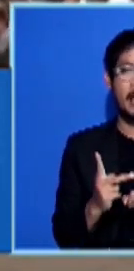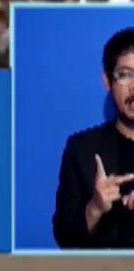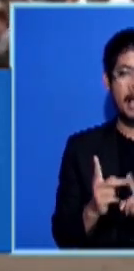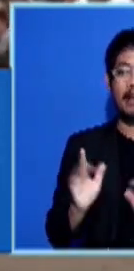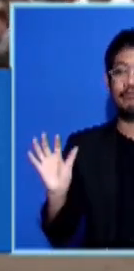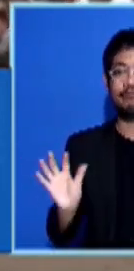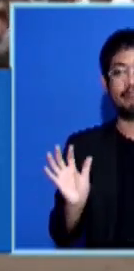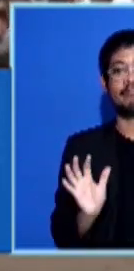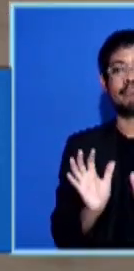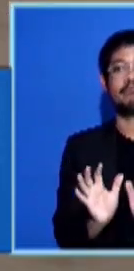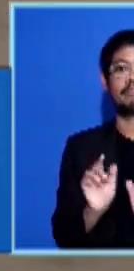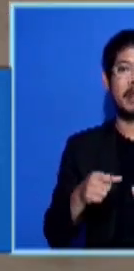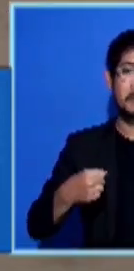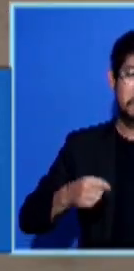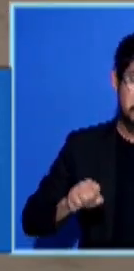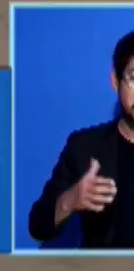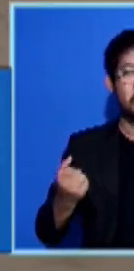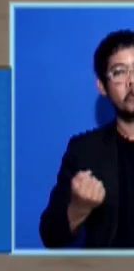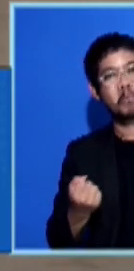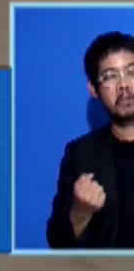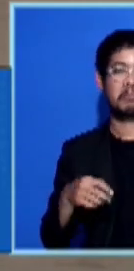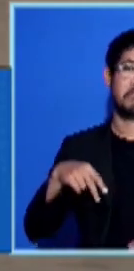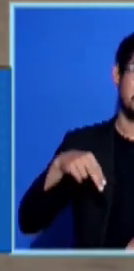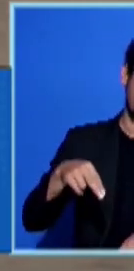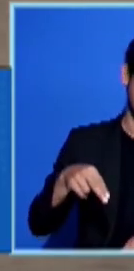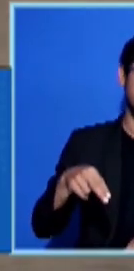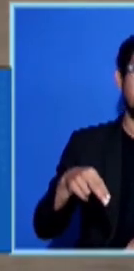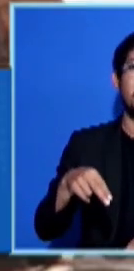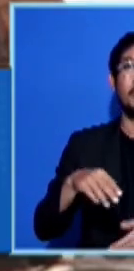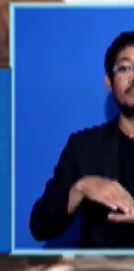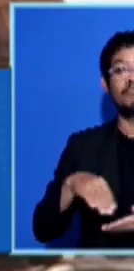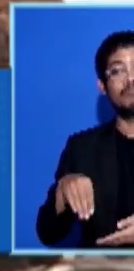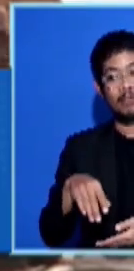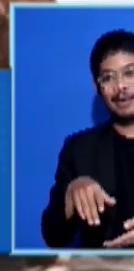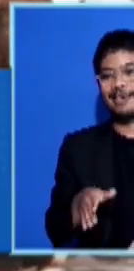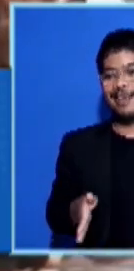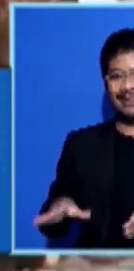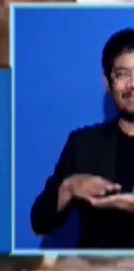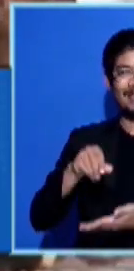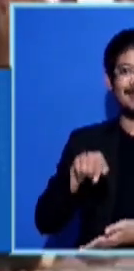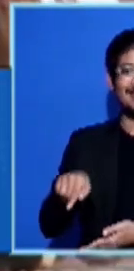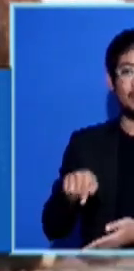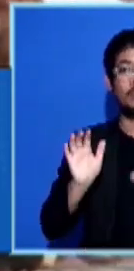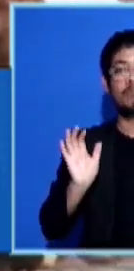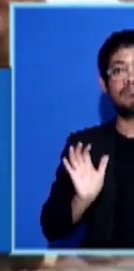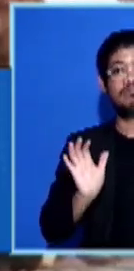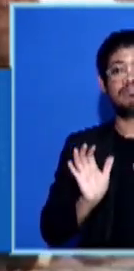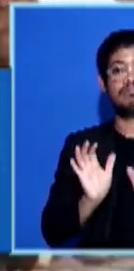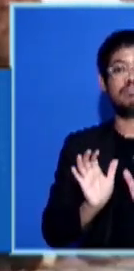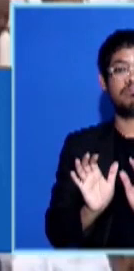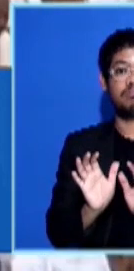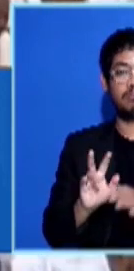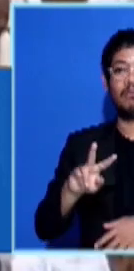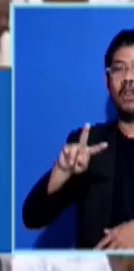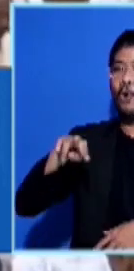menggunakan kendaraan, ada juga yang berjalan kaki melintasi kawasan Gumuk Pasir. Umat Muslim yang hadir bahkan datang dari luar Parang